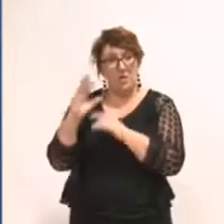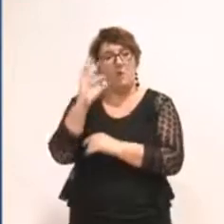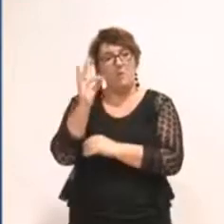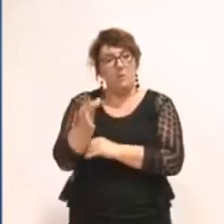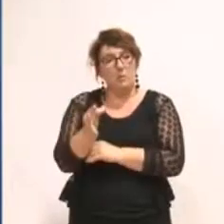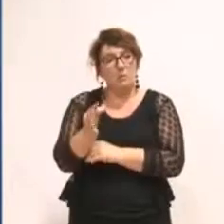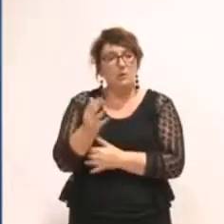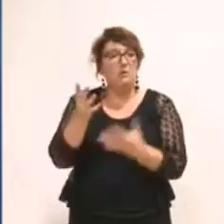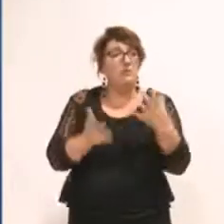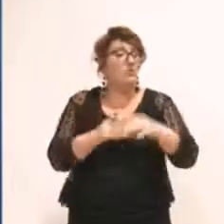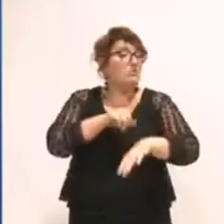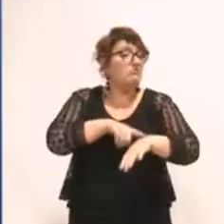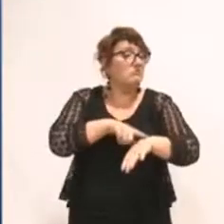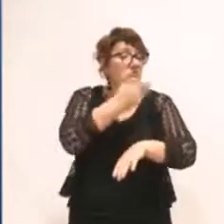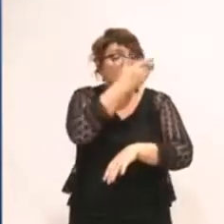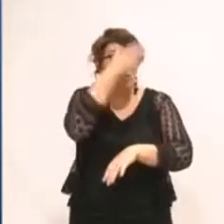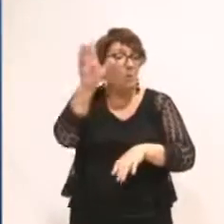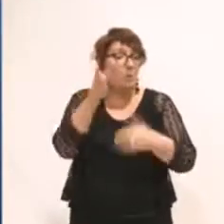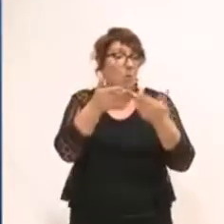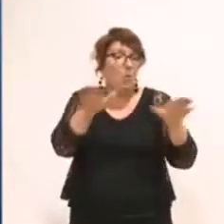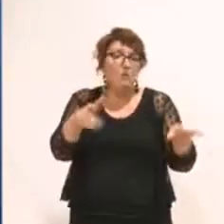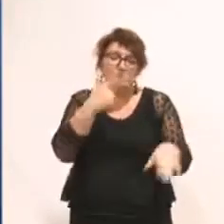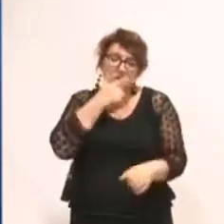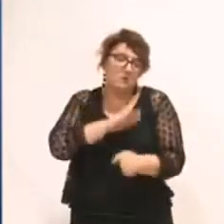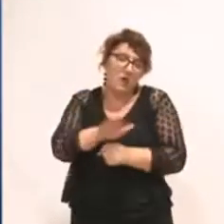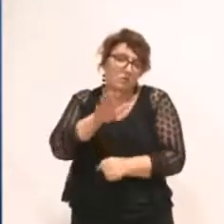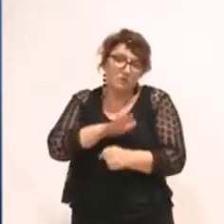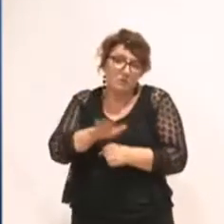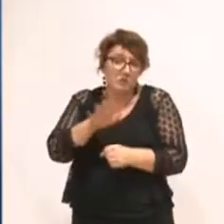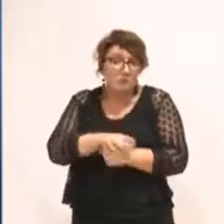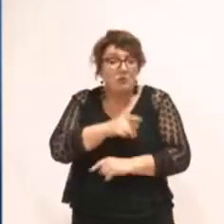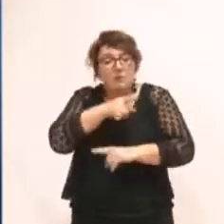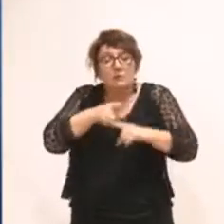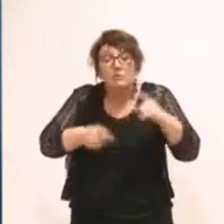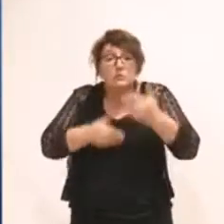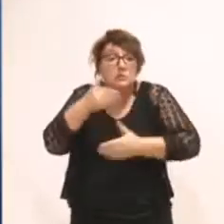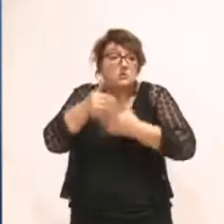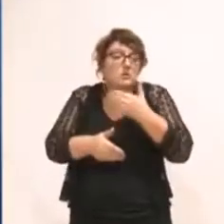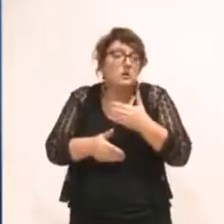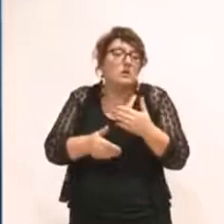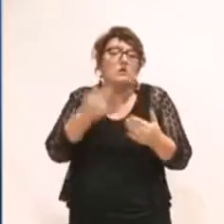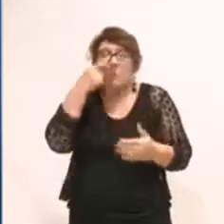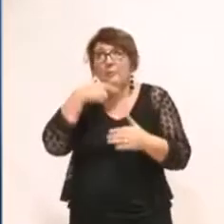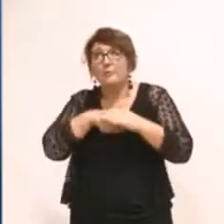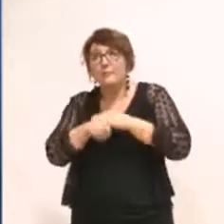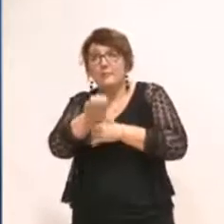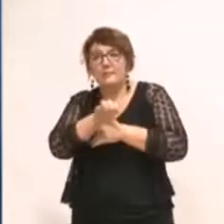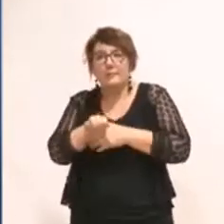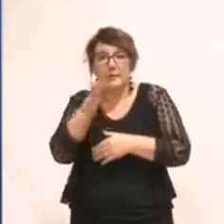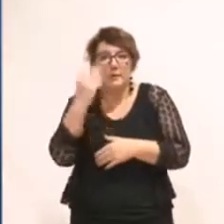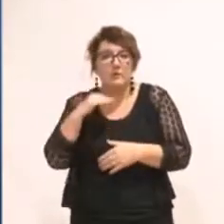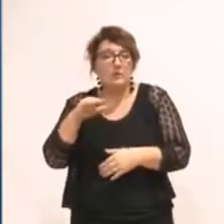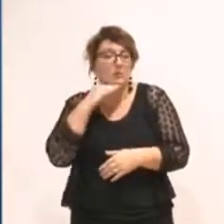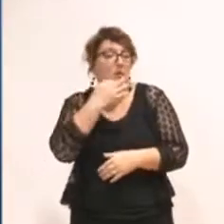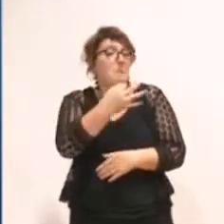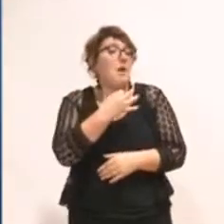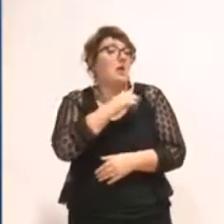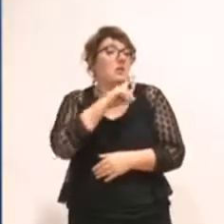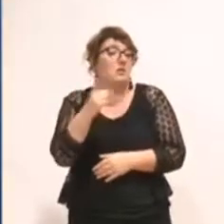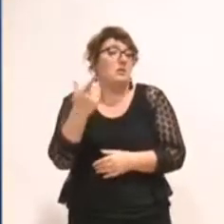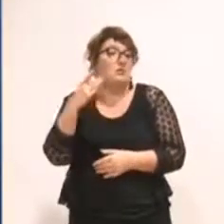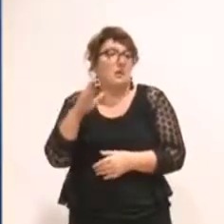d'autres moments. Hein. Bon, c'est insuffisant. Je veux dire, une demi-journée, on peut supposer que ça sera le mercredi après-midi, vous ne l'avez pas dit, mais ça